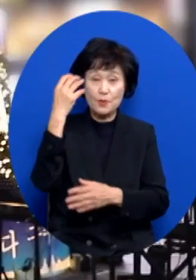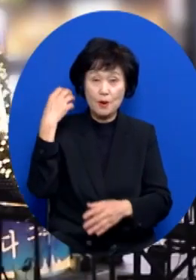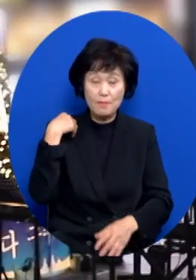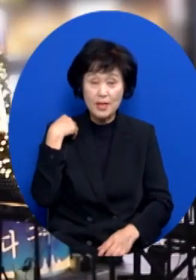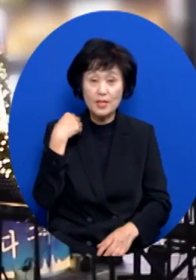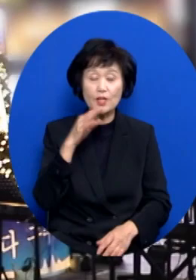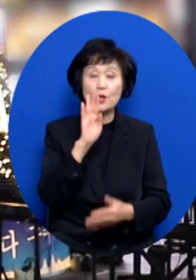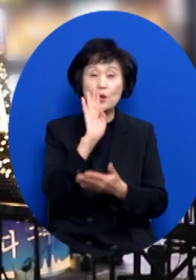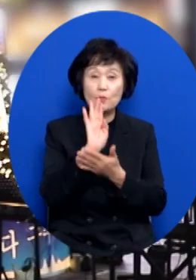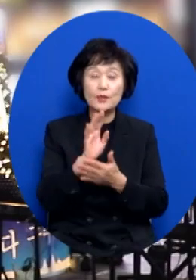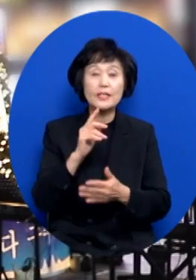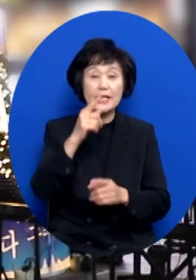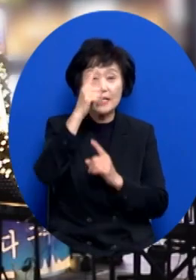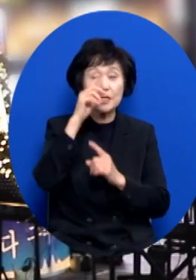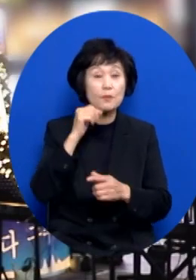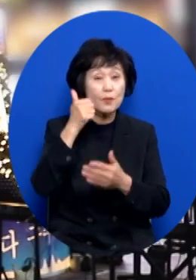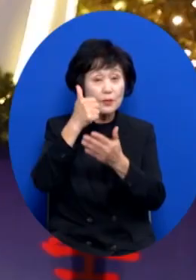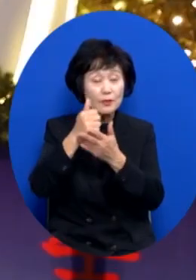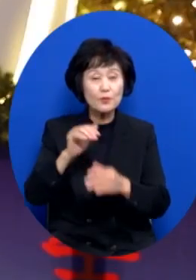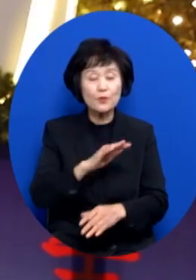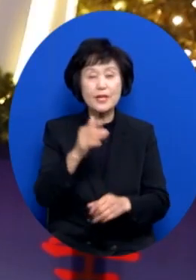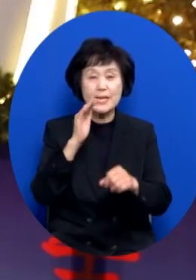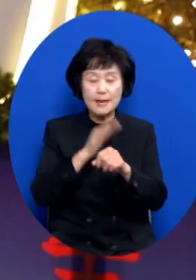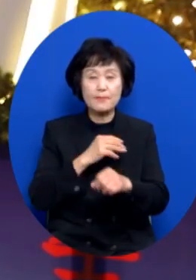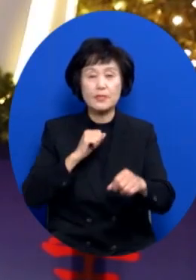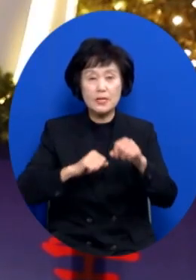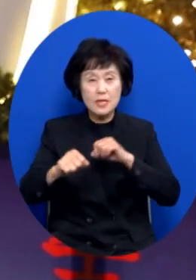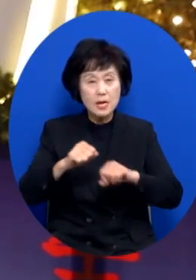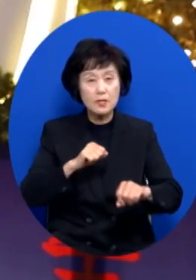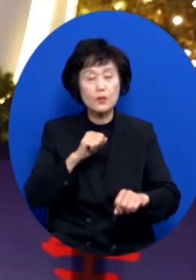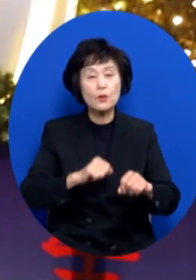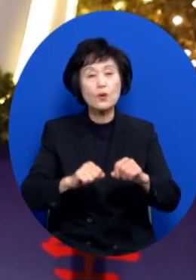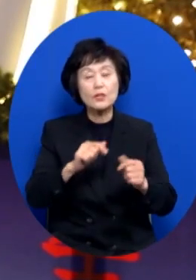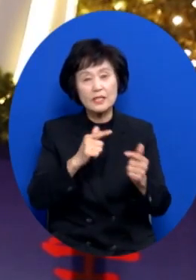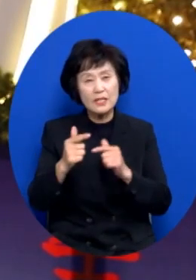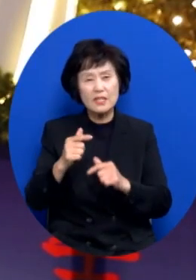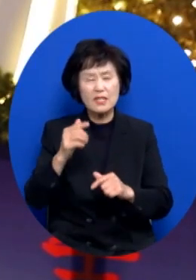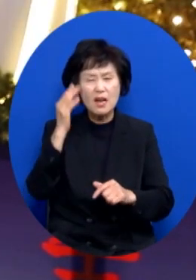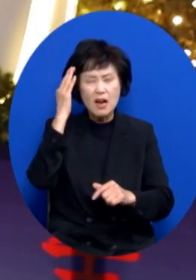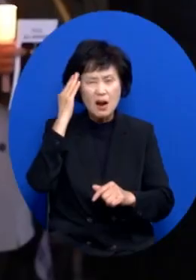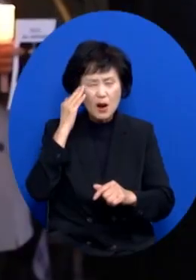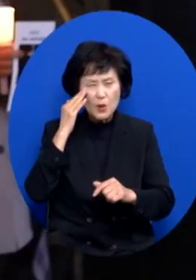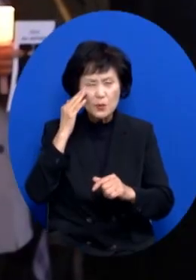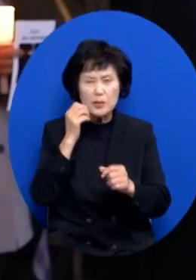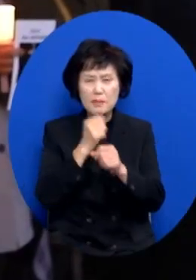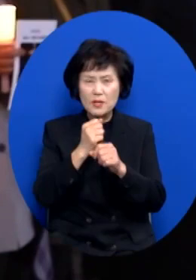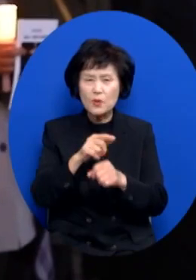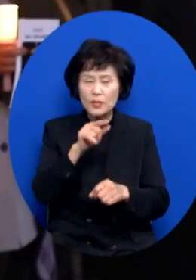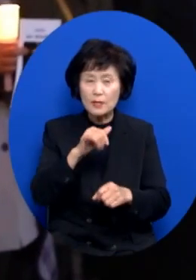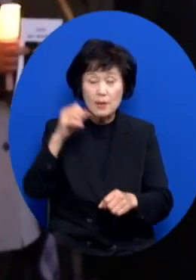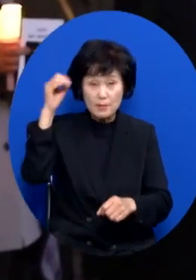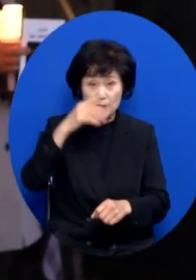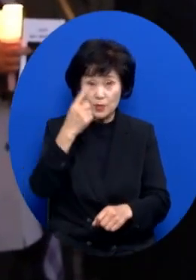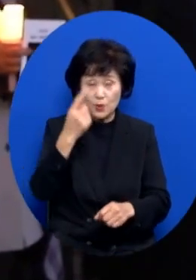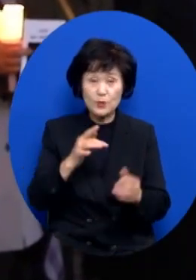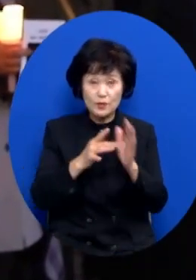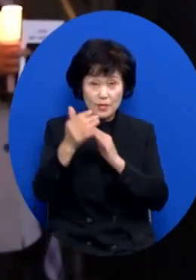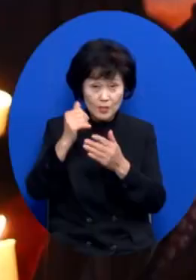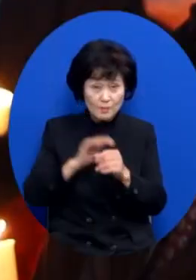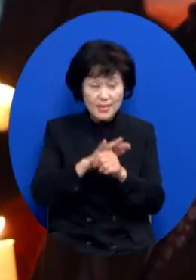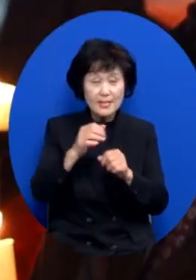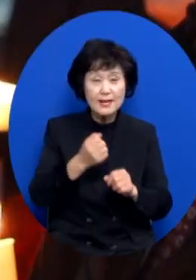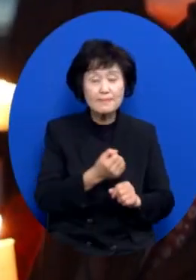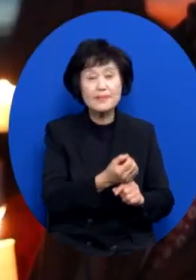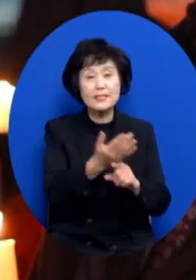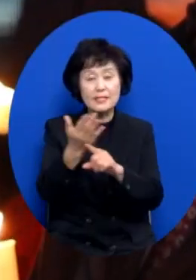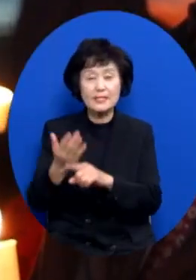횃불교회 이재희 목사는 우리의 잘못된 행동이 어두운 세상을 그늘지게 한다며 빛으로 오신 예수님의 사랑을 널리 전파하는 성도가